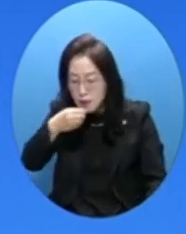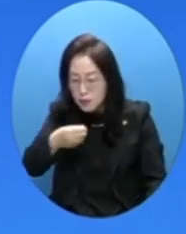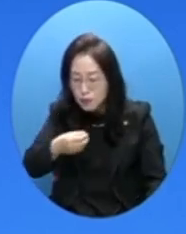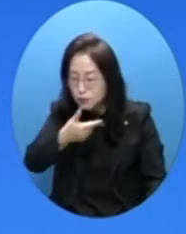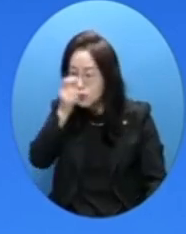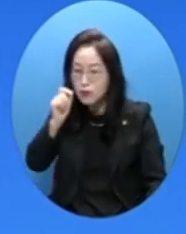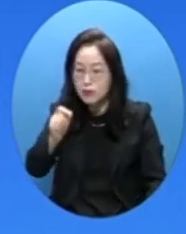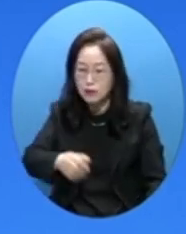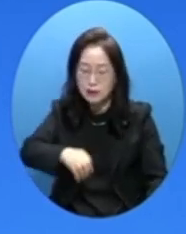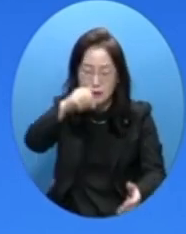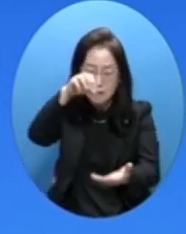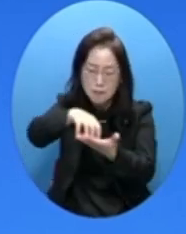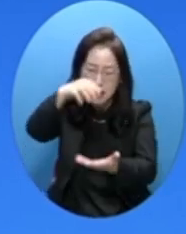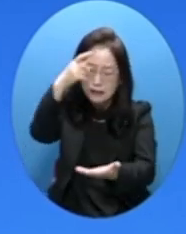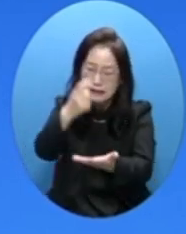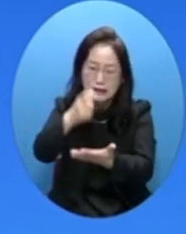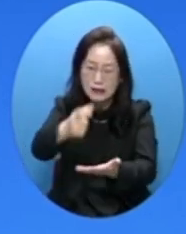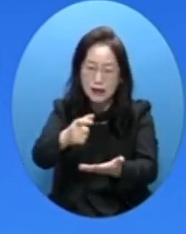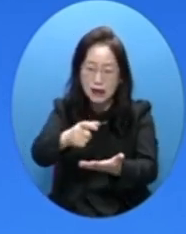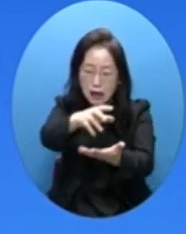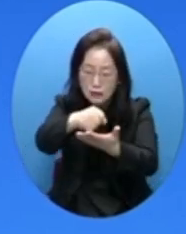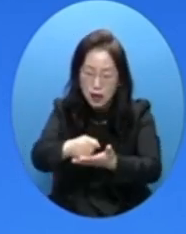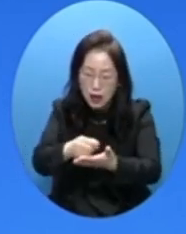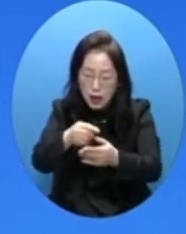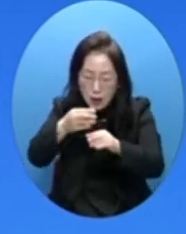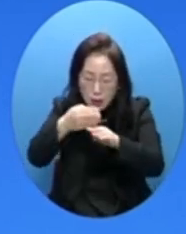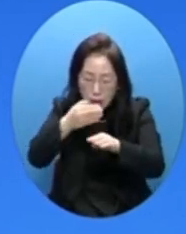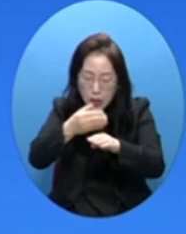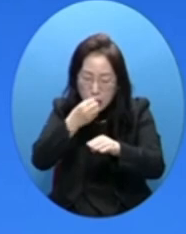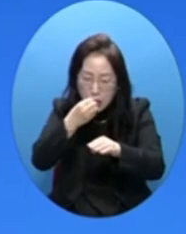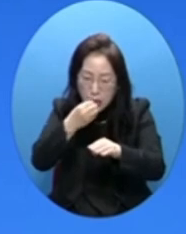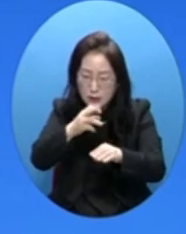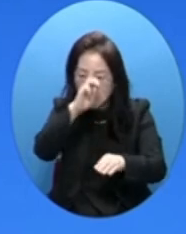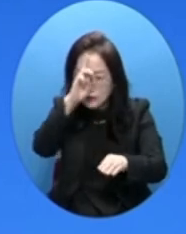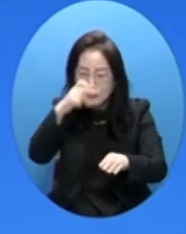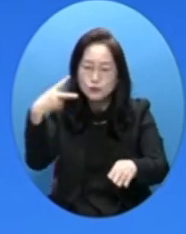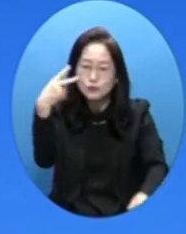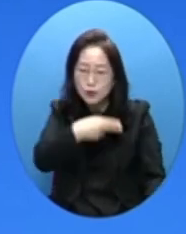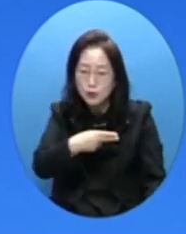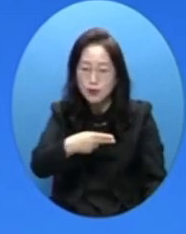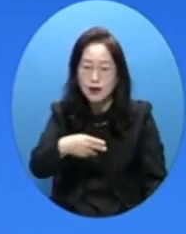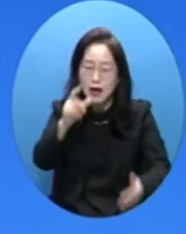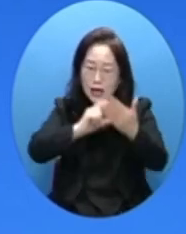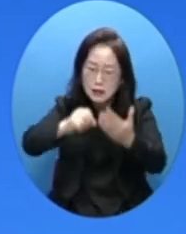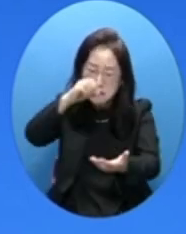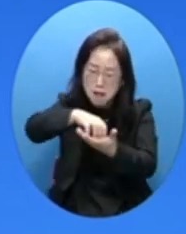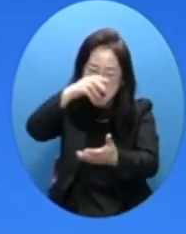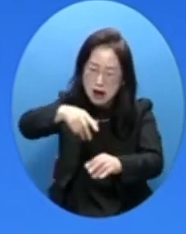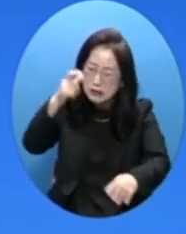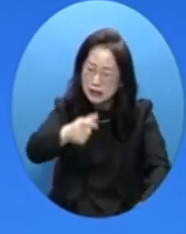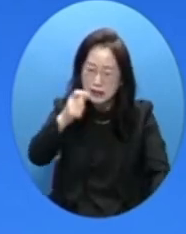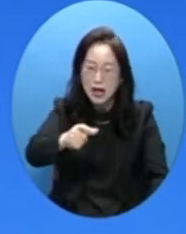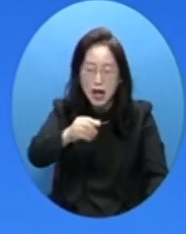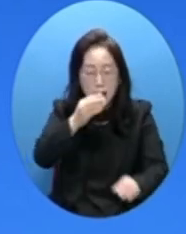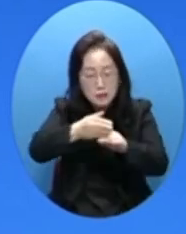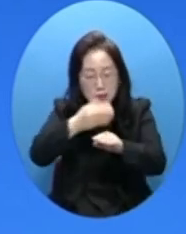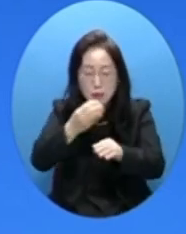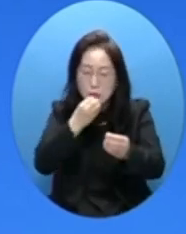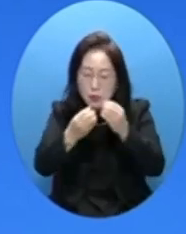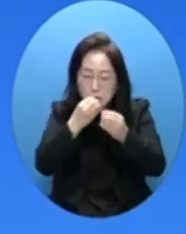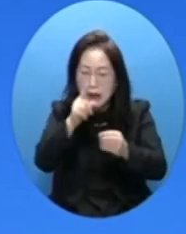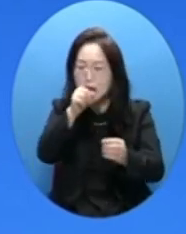것이 그의 식사의 전부였습니다. 점심은 건너뛰고 아침에 딱딱한 빵 하나 먹고 저녁에 하나 먹는 것이,